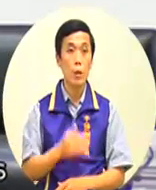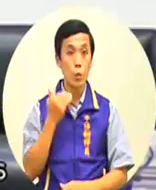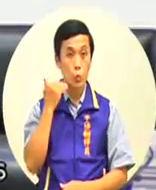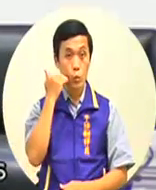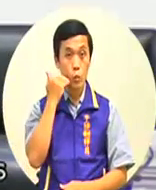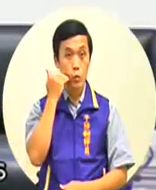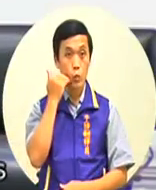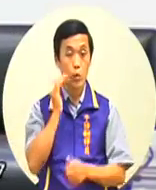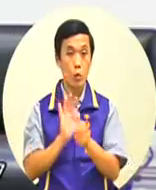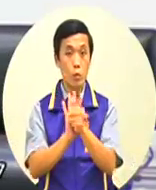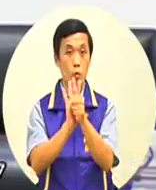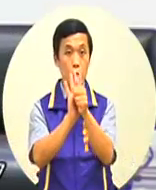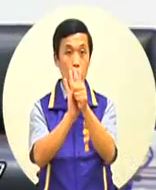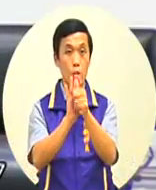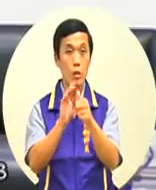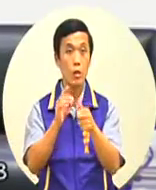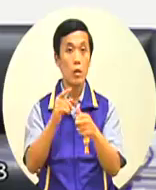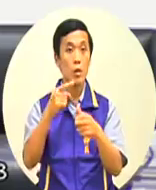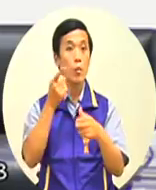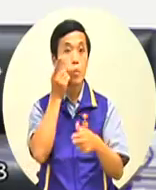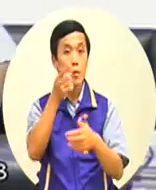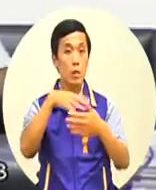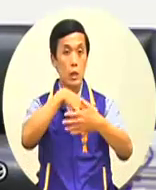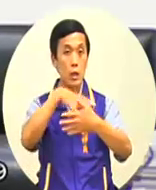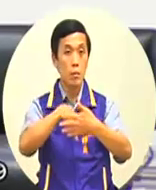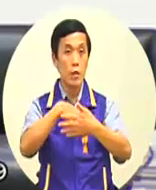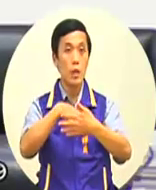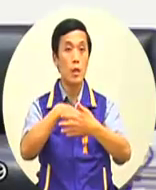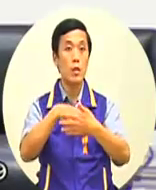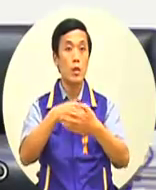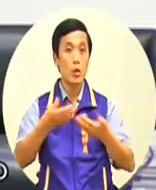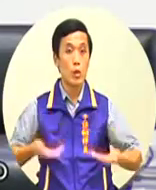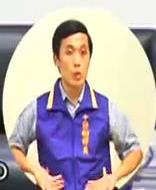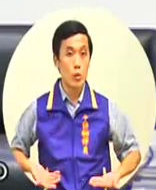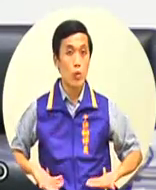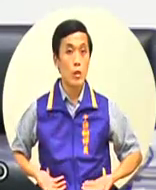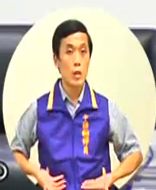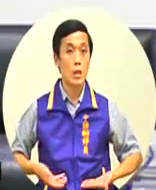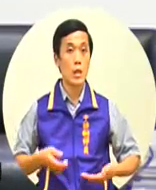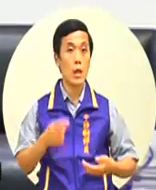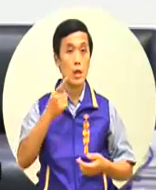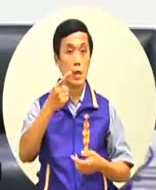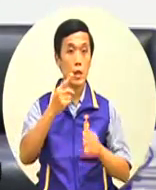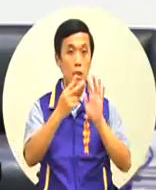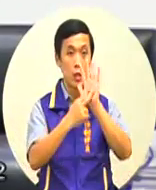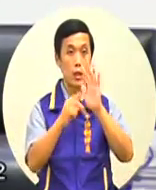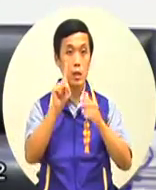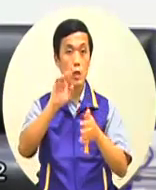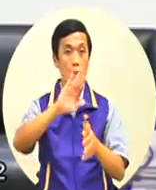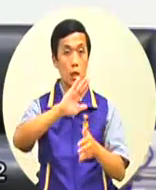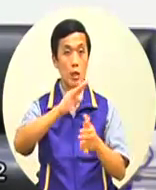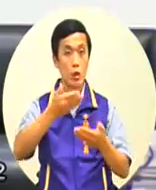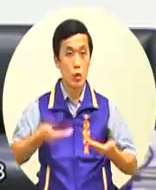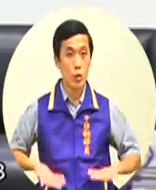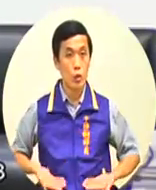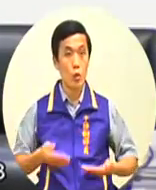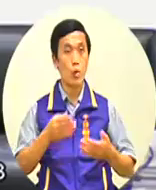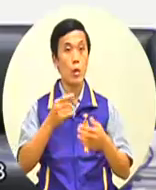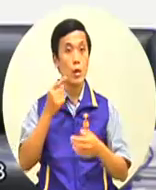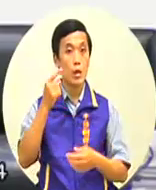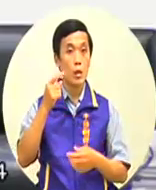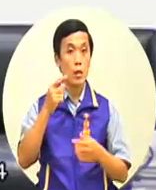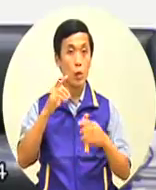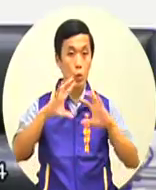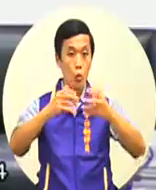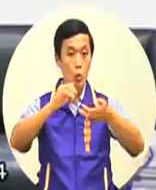是推一例一休，然后取消七天假，现